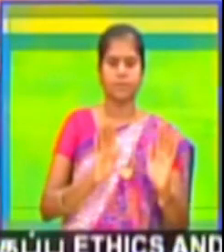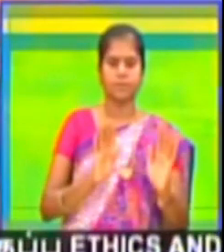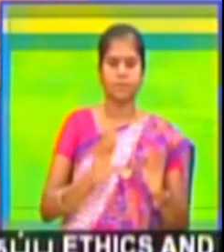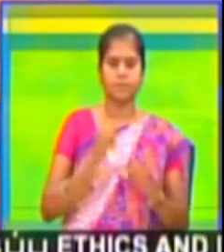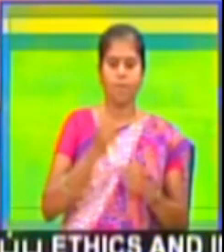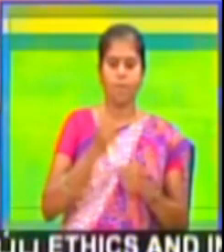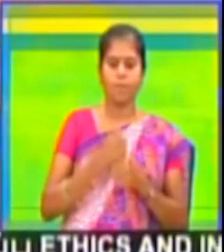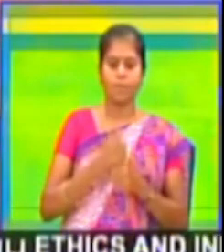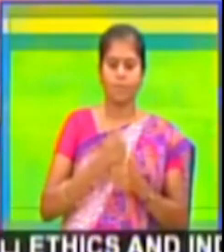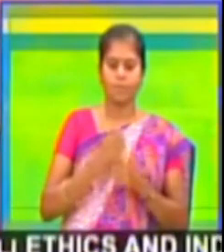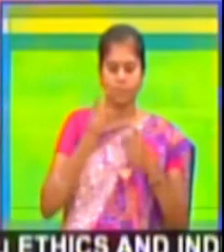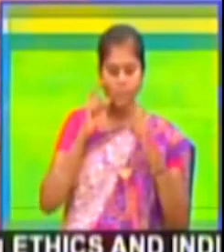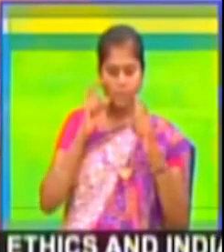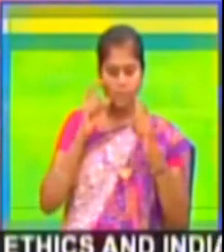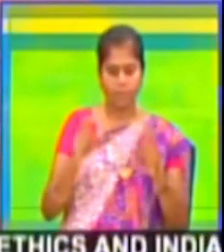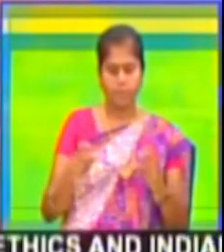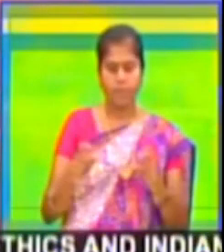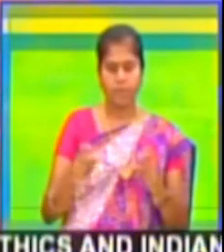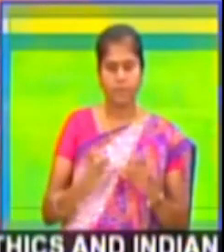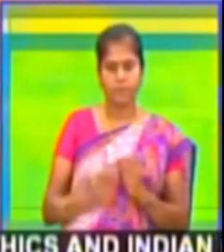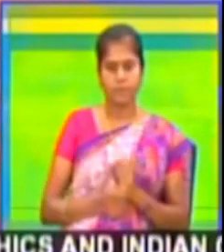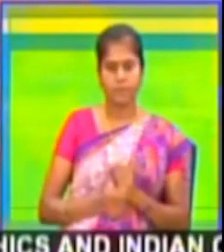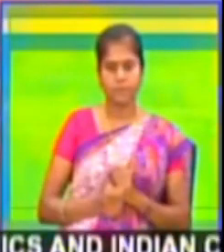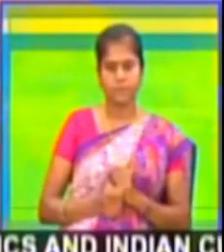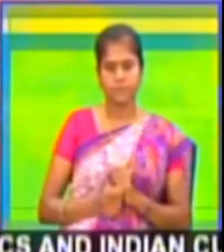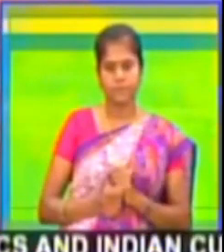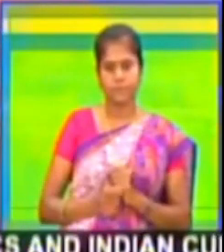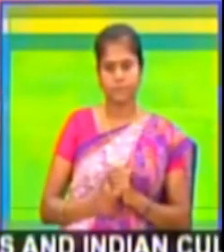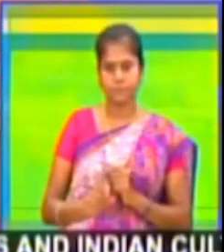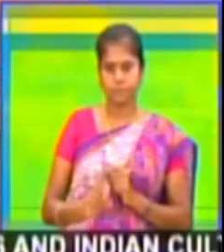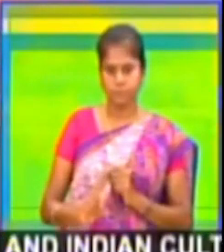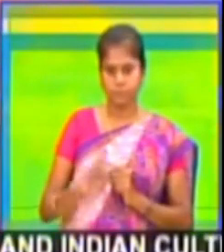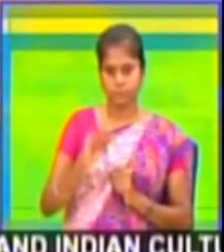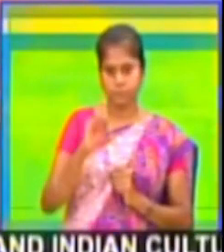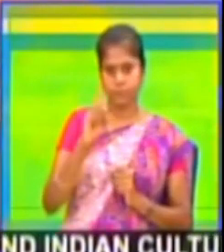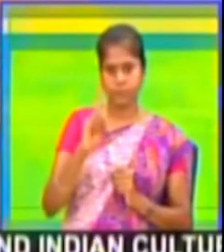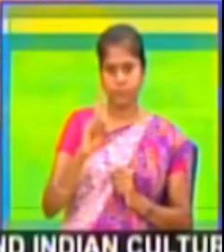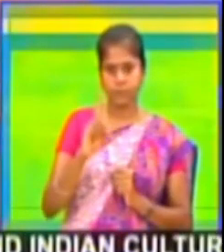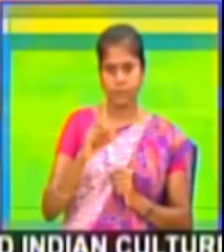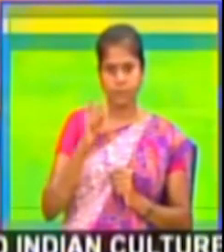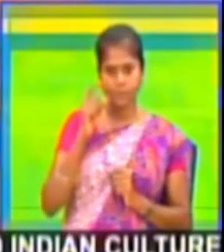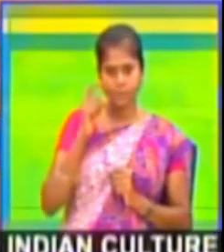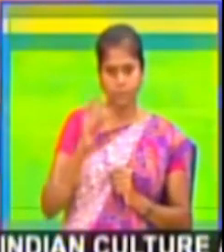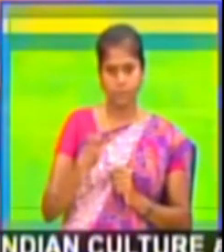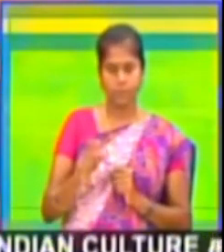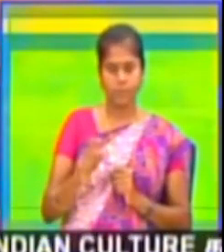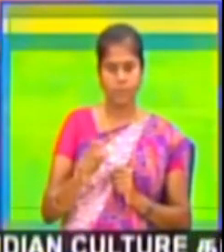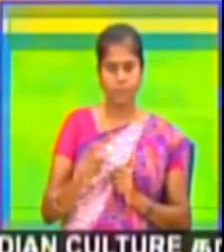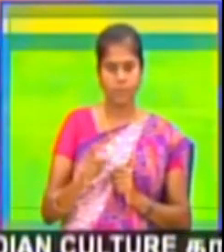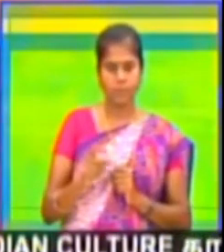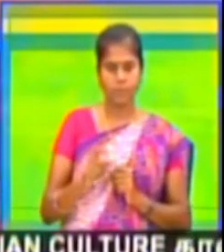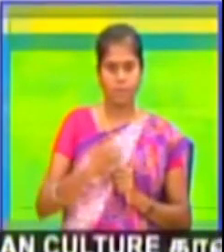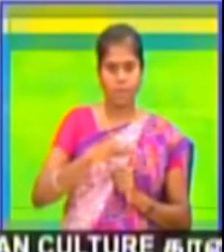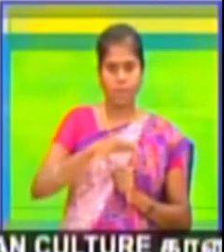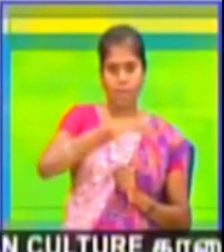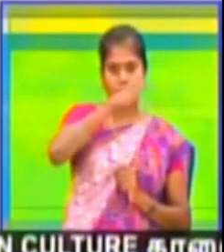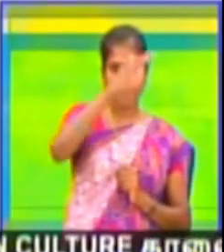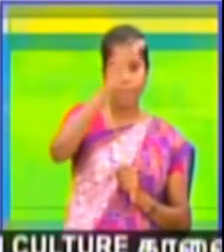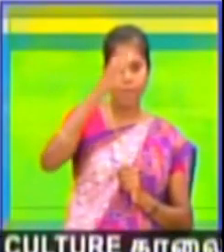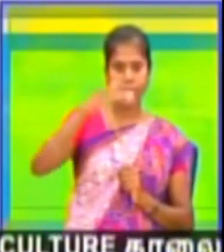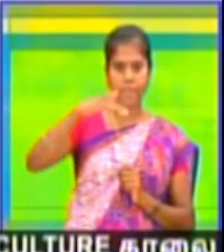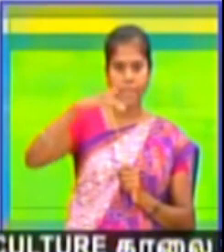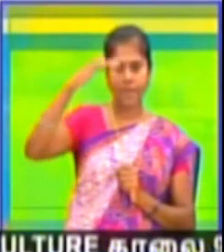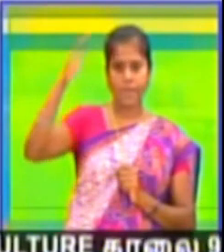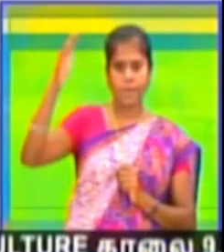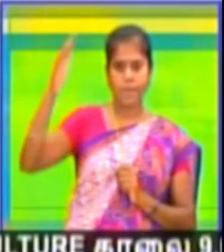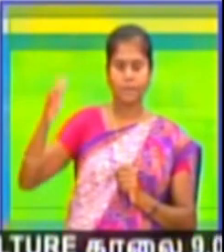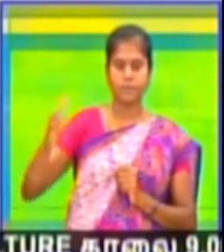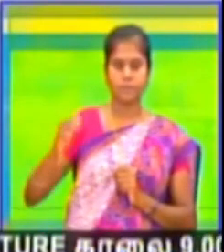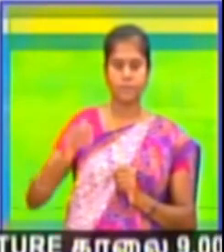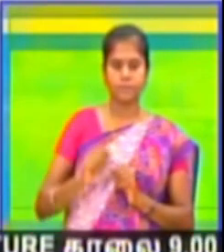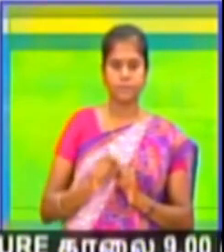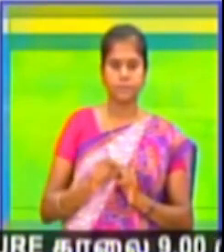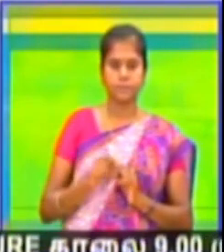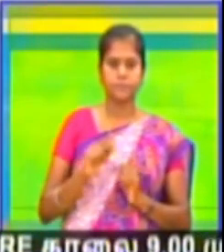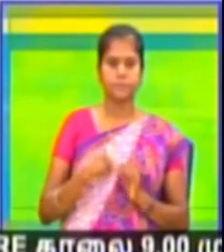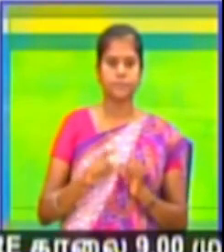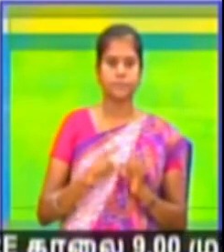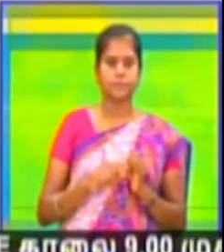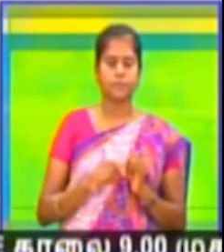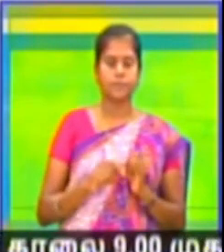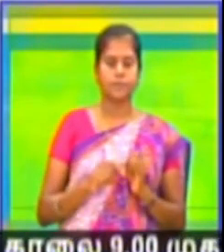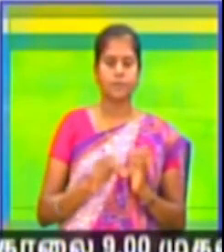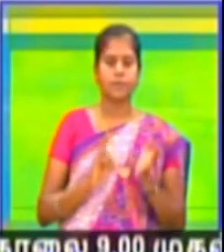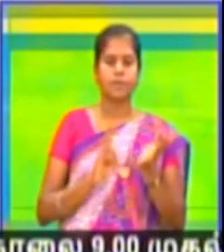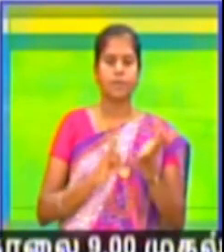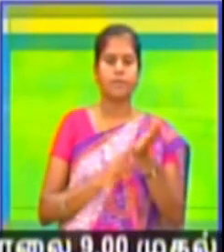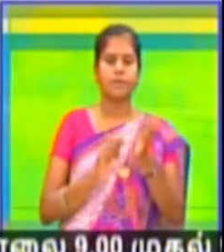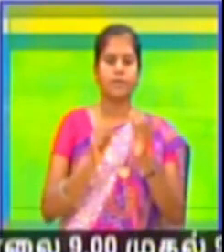கொடுத்துருக்காங்க, எடுத்து வச்சு பாருங்கள். முதல்ல நம்ம பார்க்க போகிறது ராக்கி மலைகள். இந்த ராக்கி மலை வட